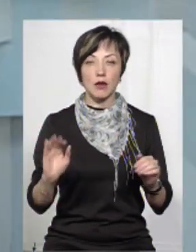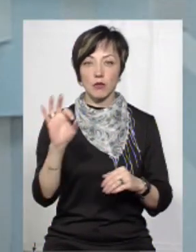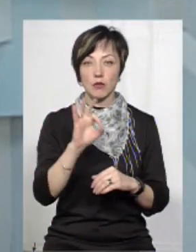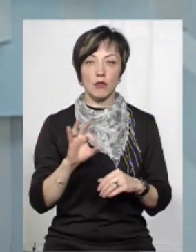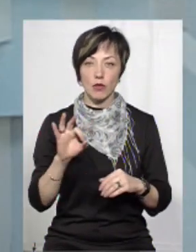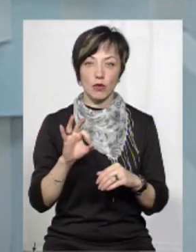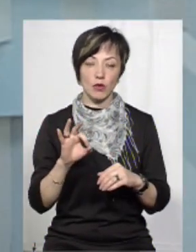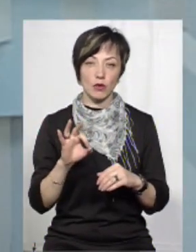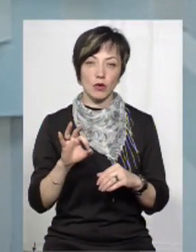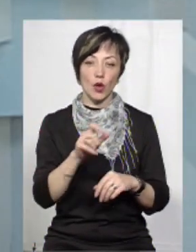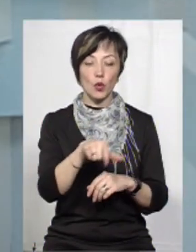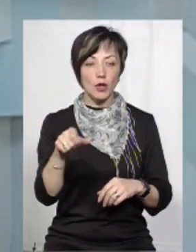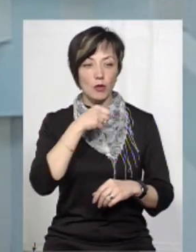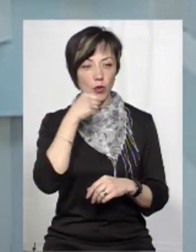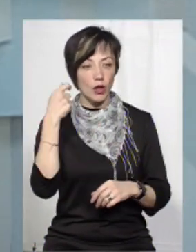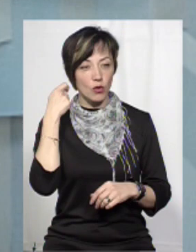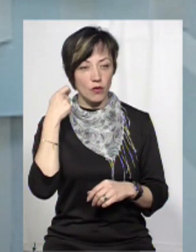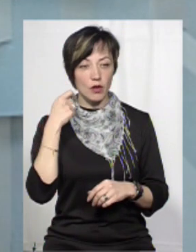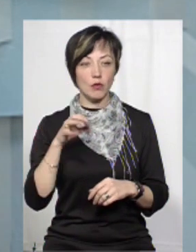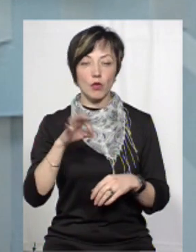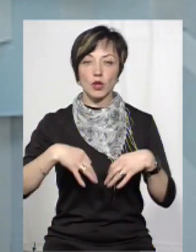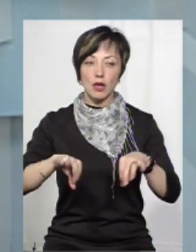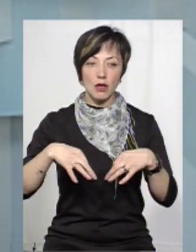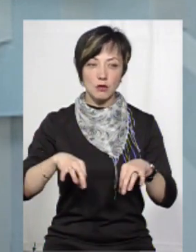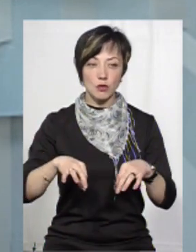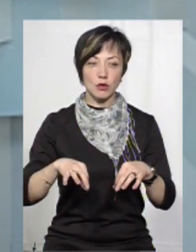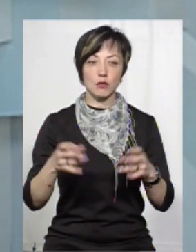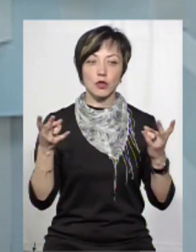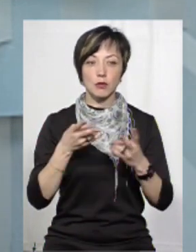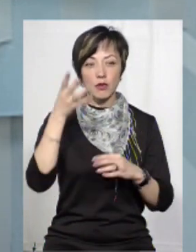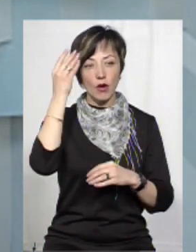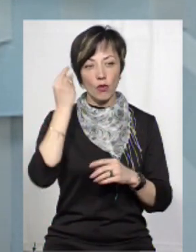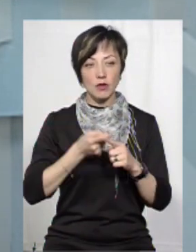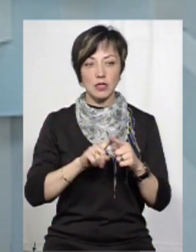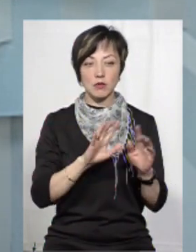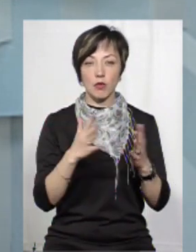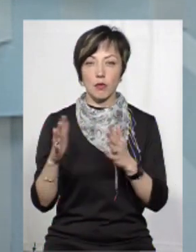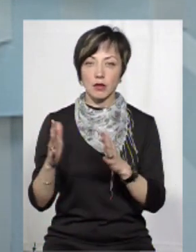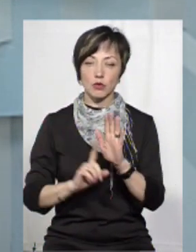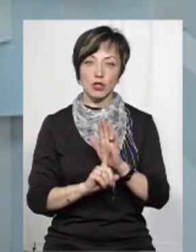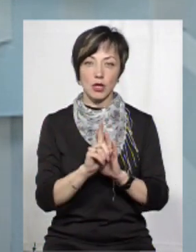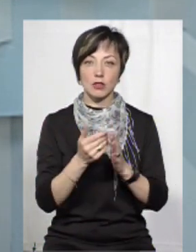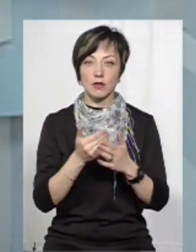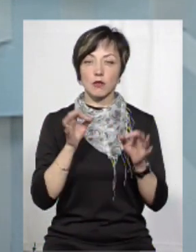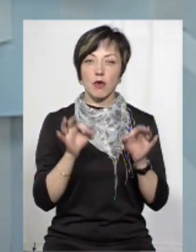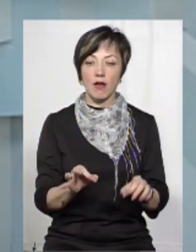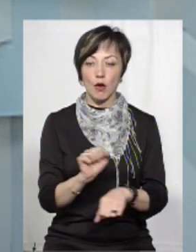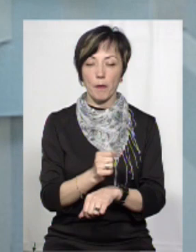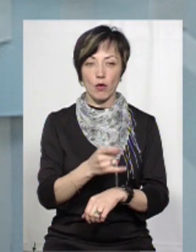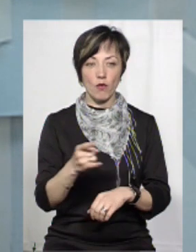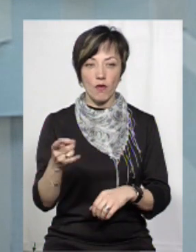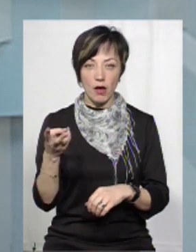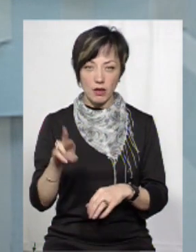про людей похилого віку, про автотранспорт. Потрібно враховувати ці моменти, починаючи від правильного